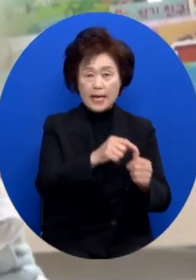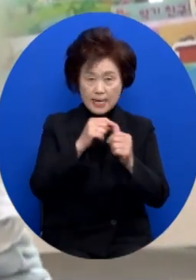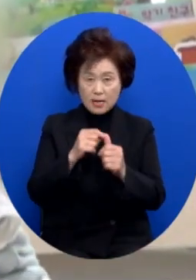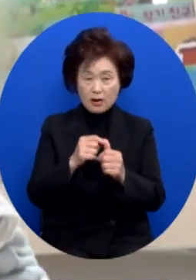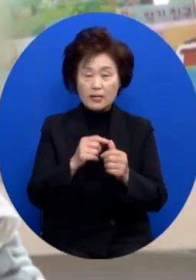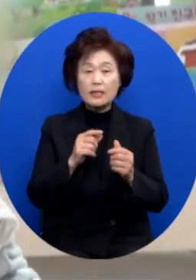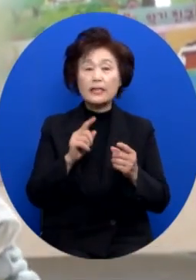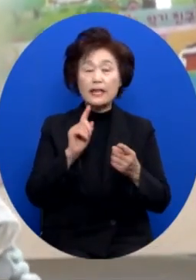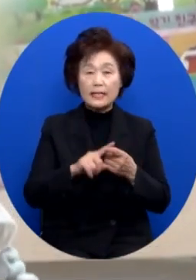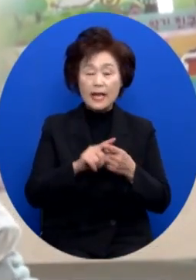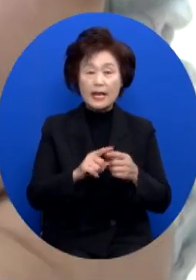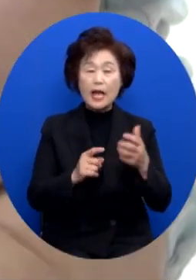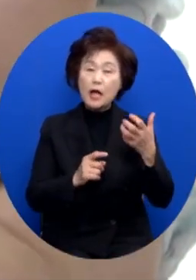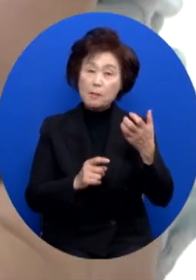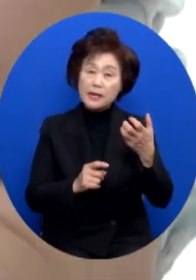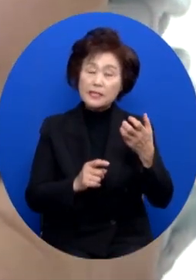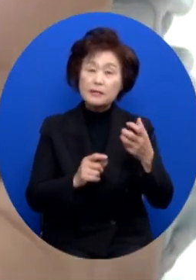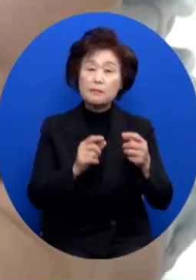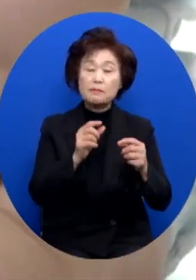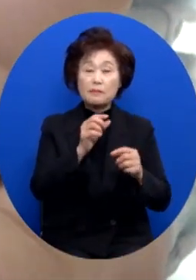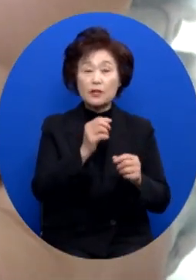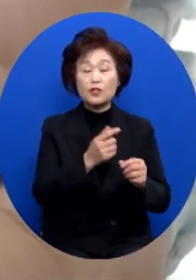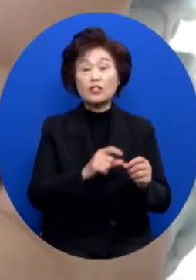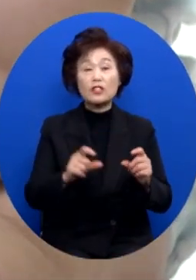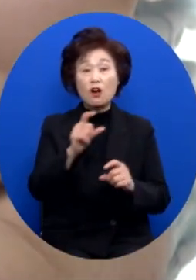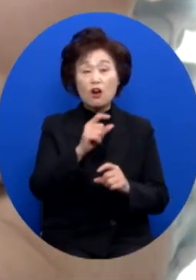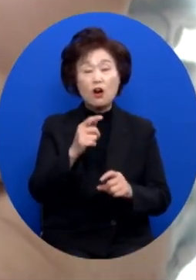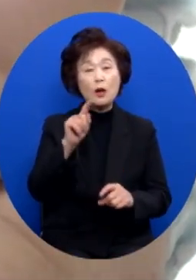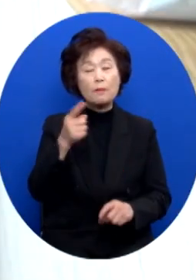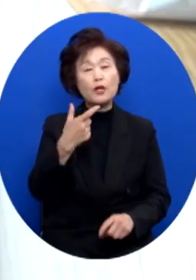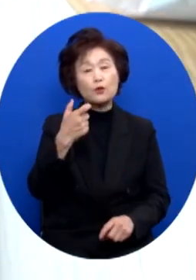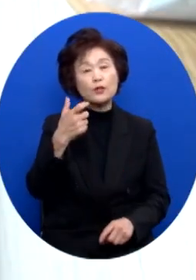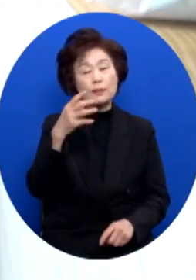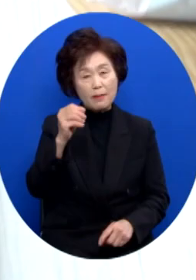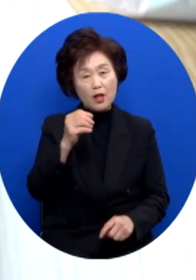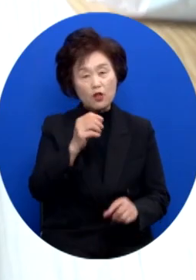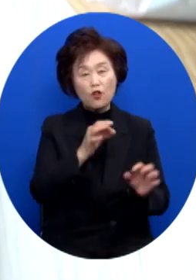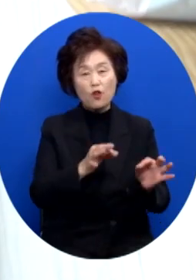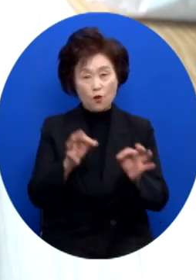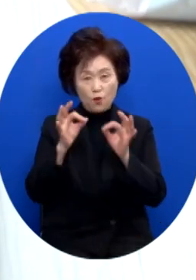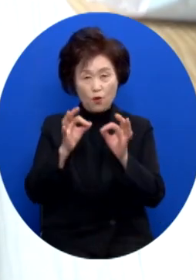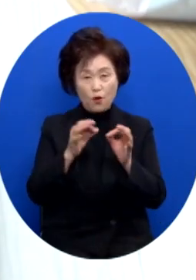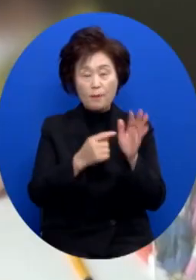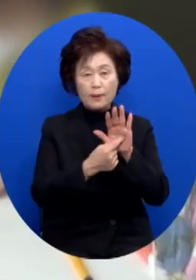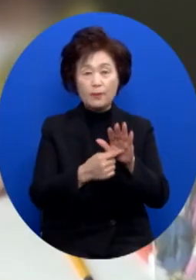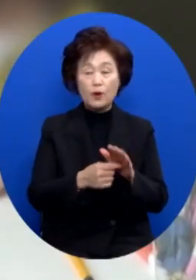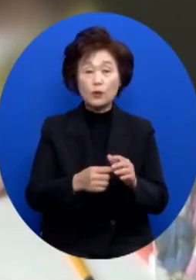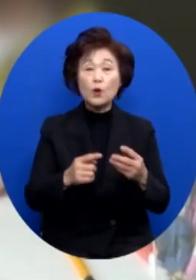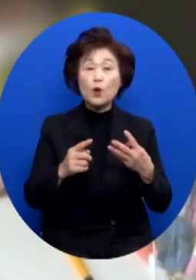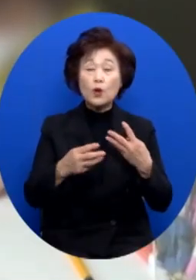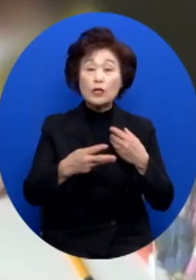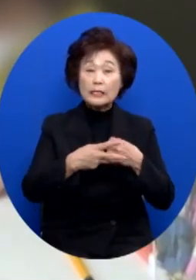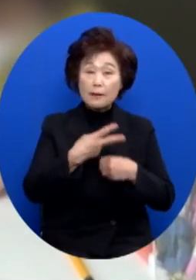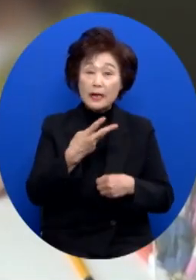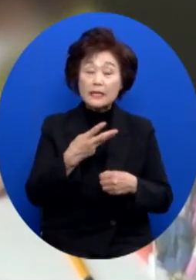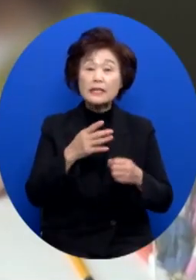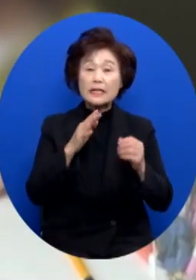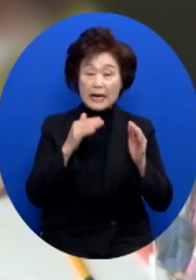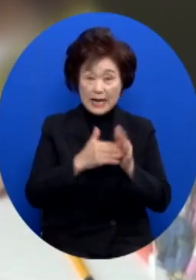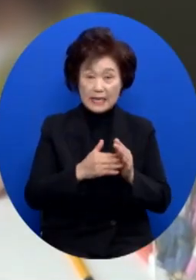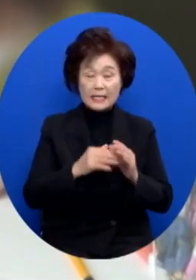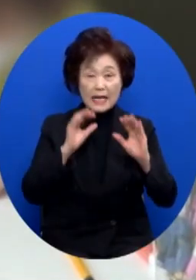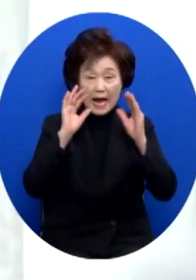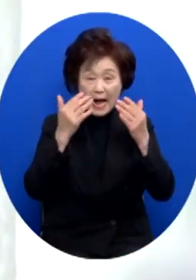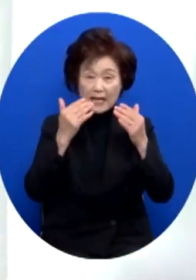80만 원에서 160만 원으로 올리는 방안도 제시했습니다 또 초등학교 3학년까지 아이가